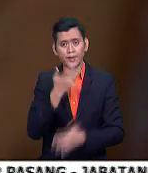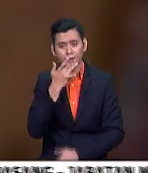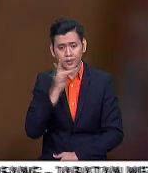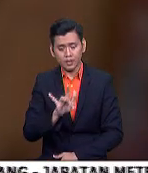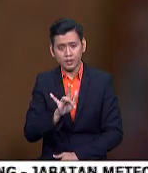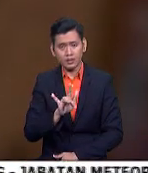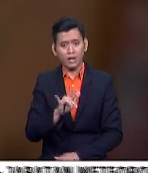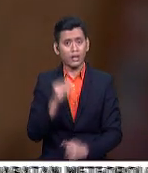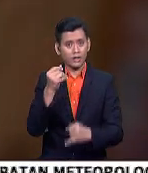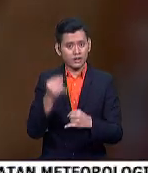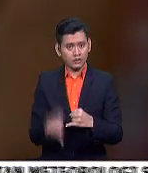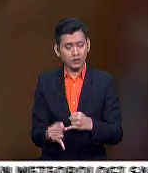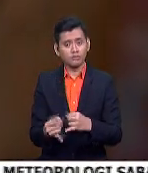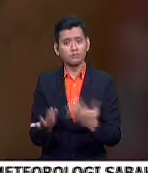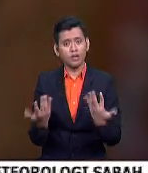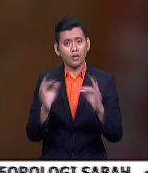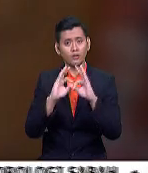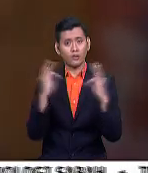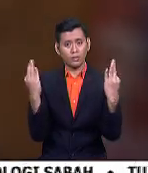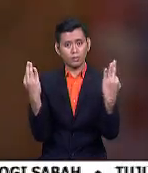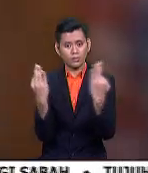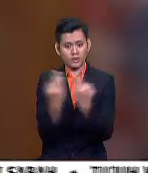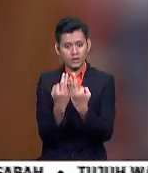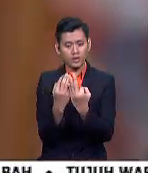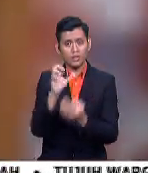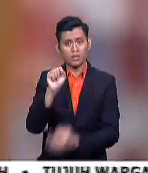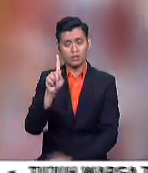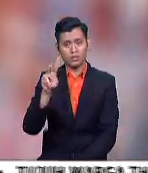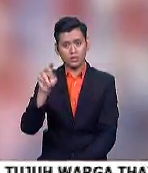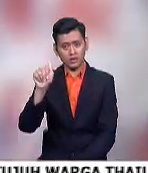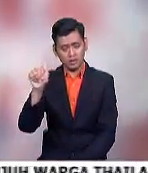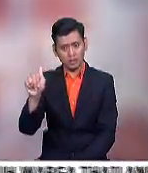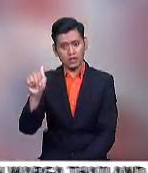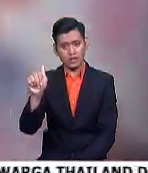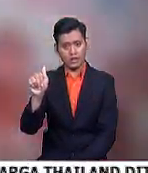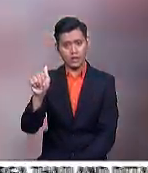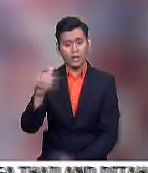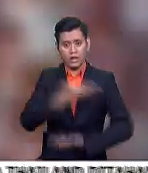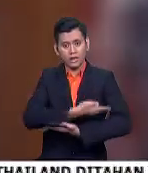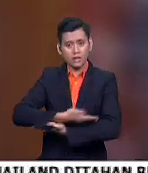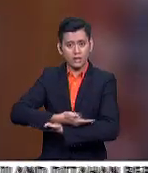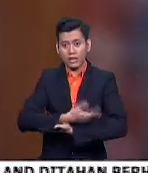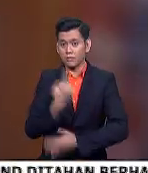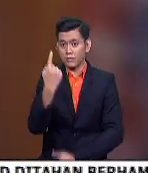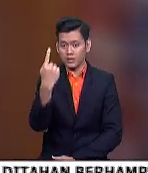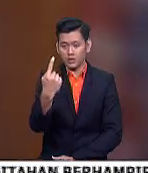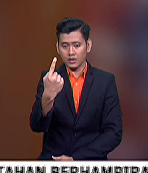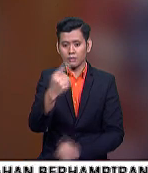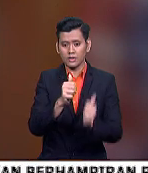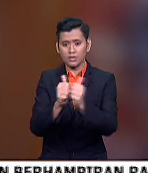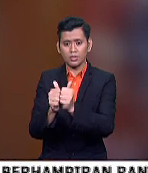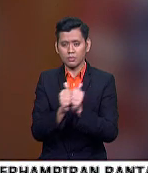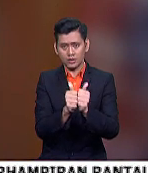Sutina diuji lagi dengan anak sulungnya, Muhammad Suhaimi Fitri, 18 tahun, yang menemani ayahnya di rumah